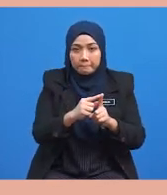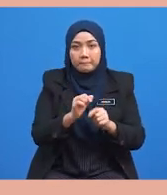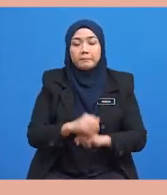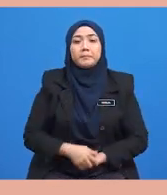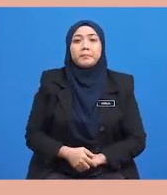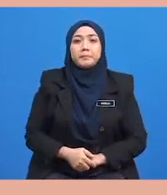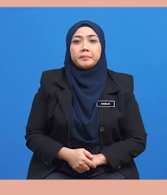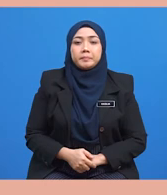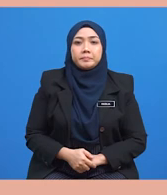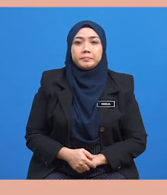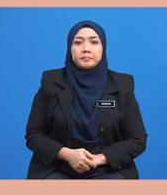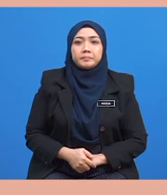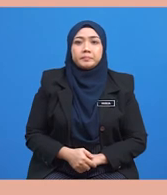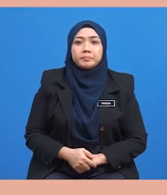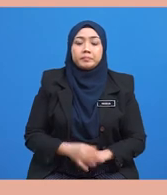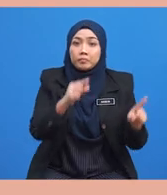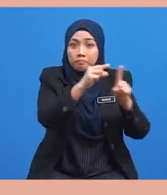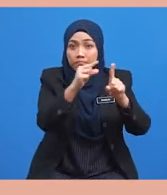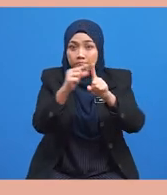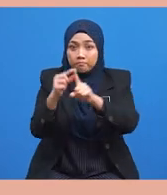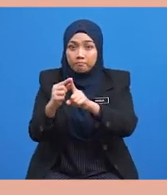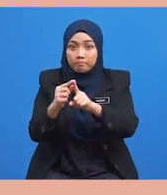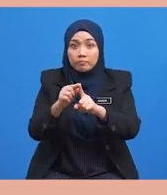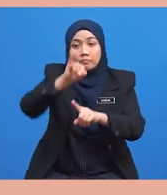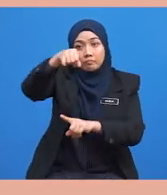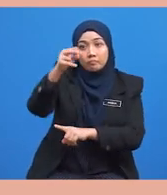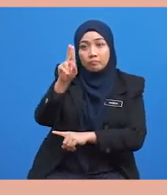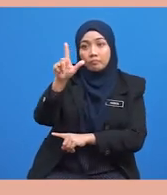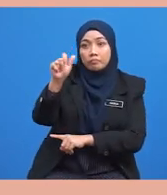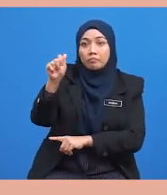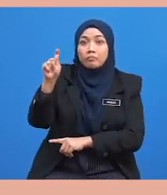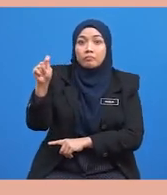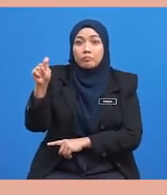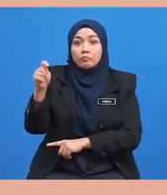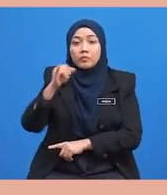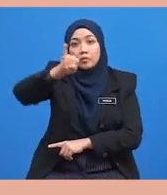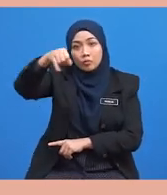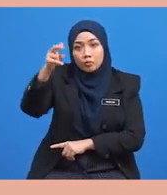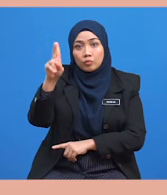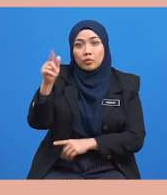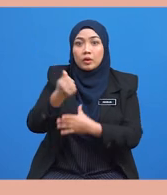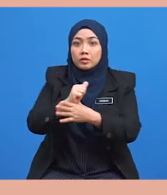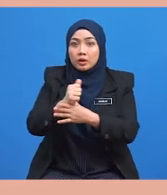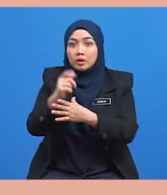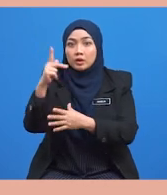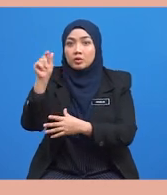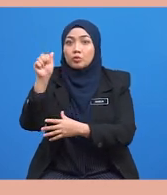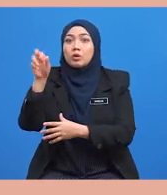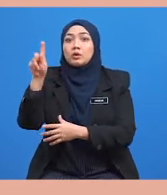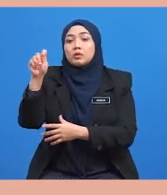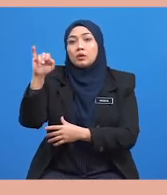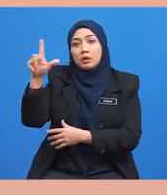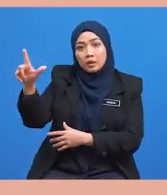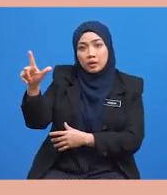serakan. Istilah-istilah tersebut ialah julat, julat antara kuartil, variance dan sisihan